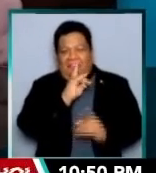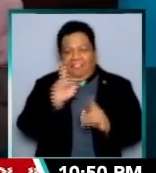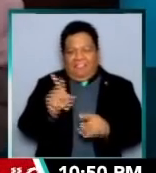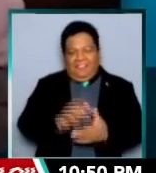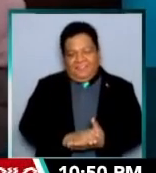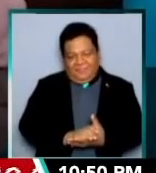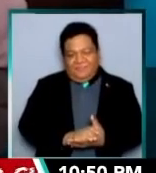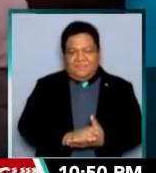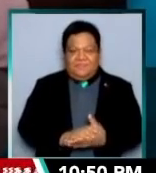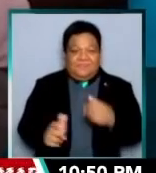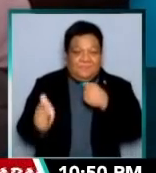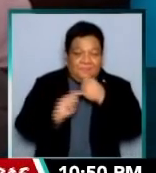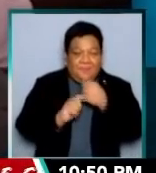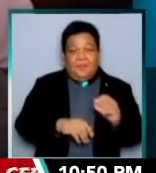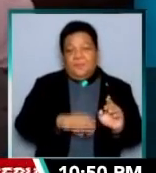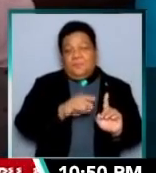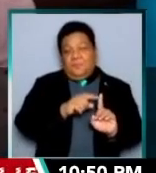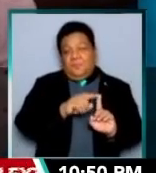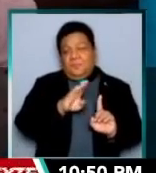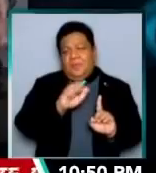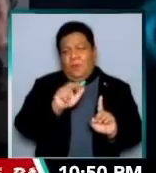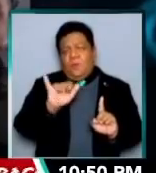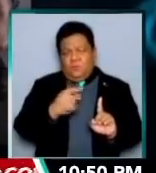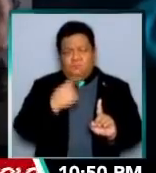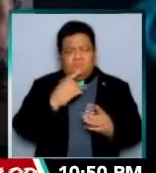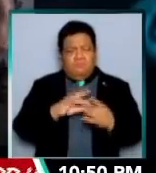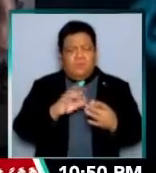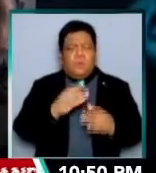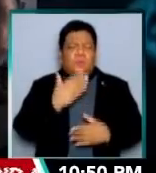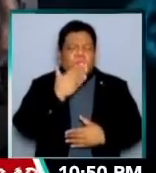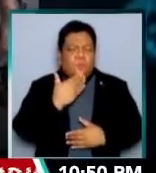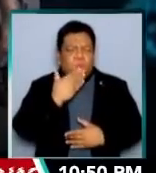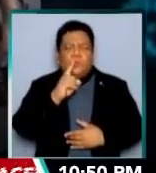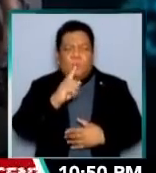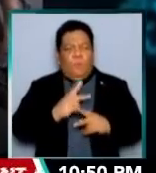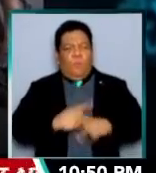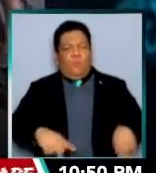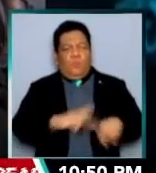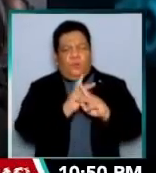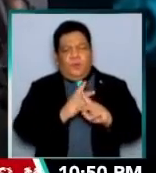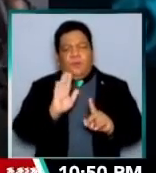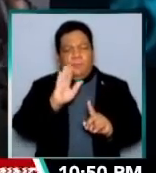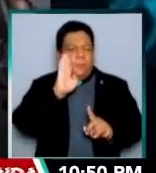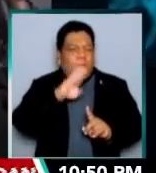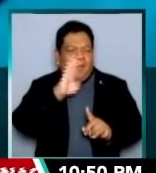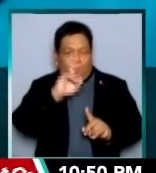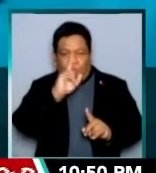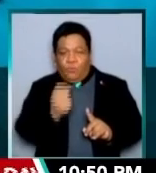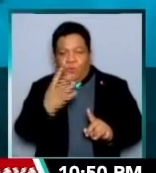Kinuwento ni Bea Bianca Uy, sweet at protective talaga sa kanyang 8-year-old na kapatid na si